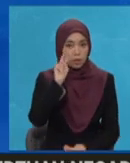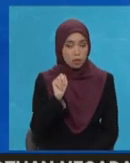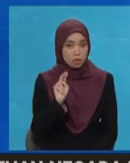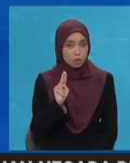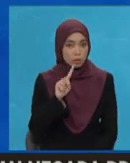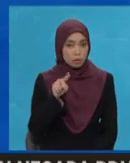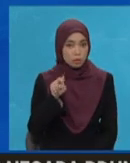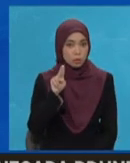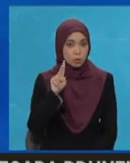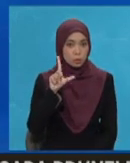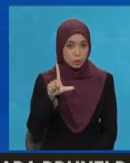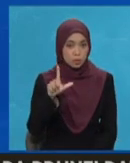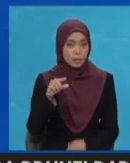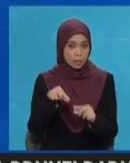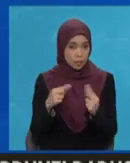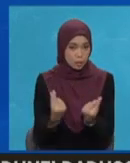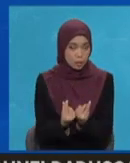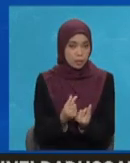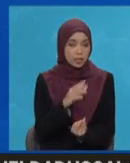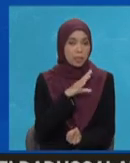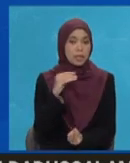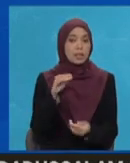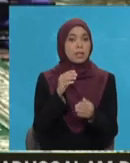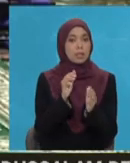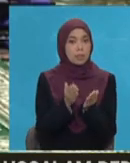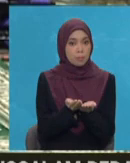majelis tidak ada Kementerian berkenaan